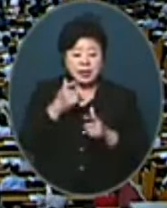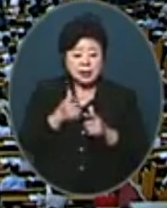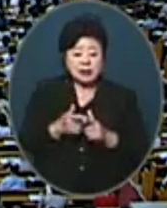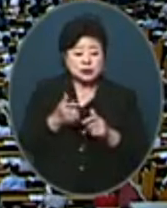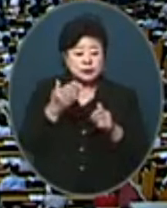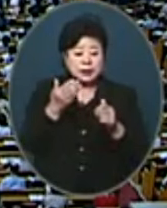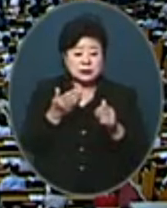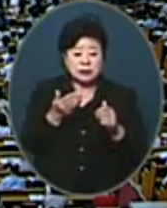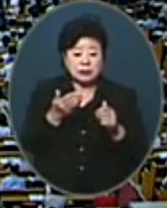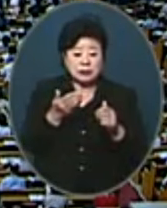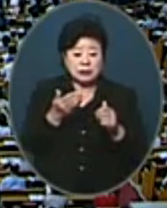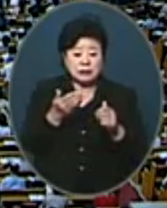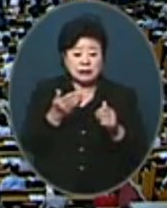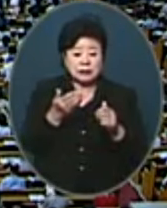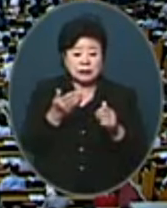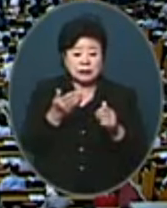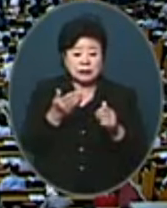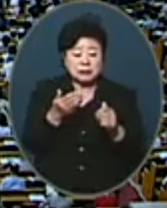예수님께서